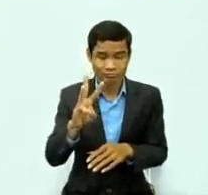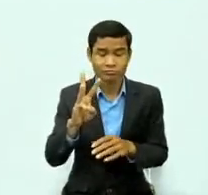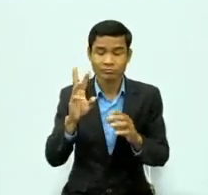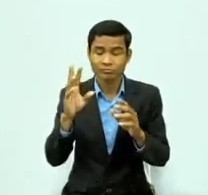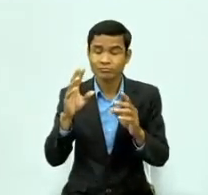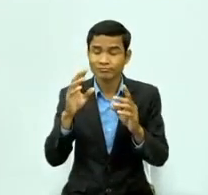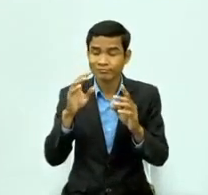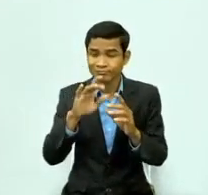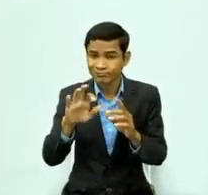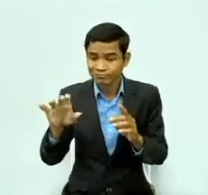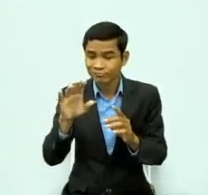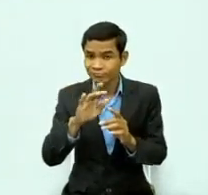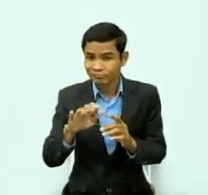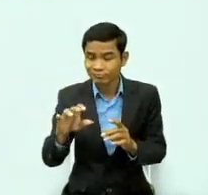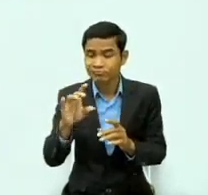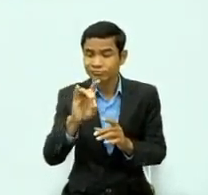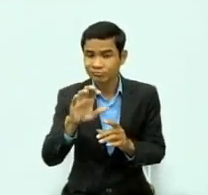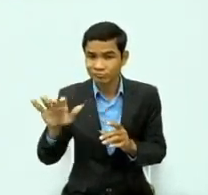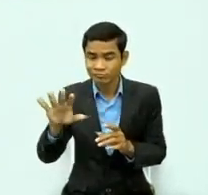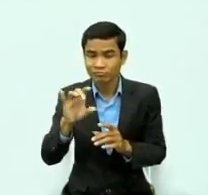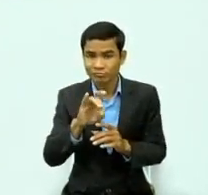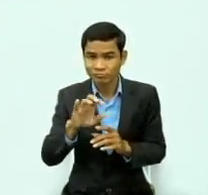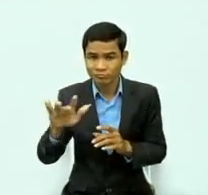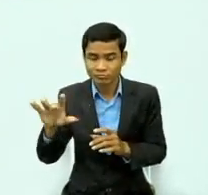នឹងស្រៈអឺ